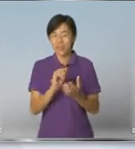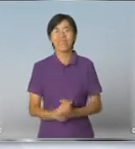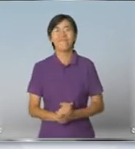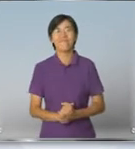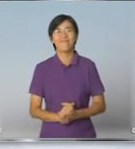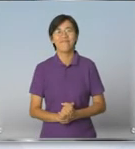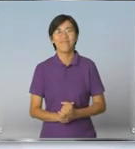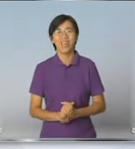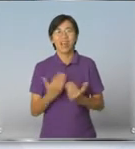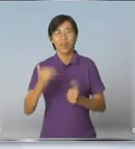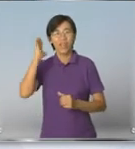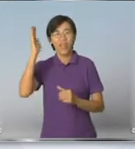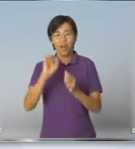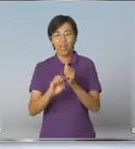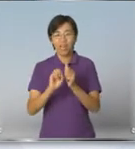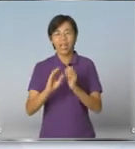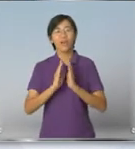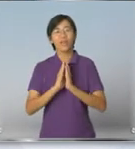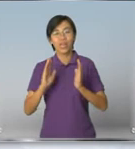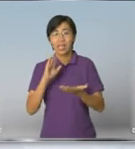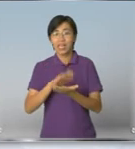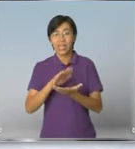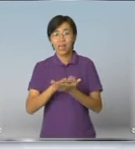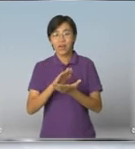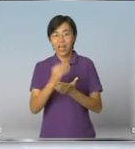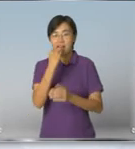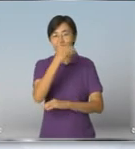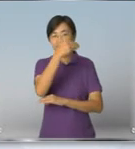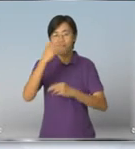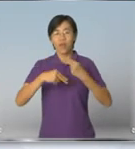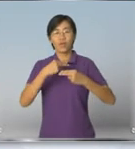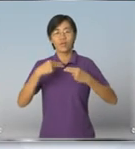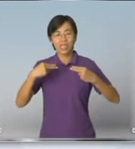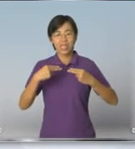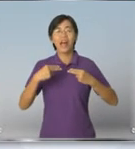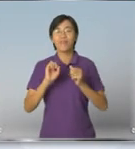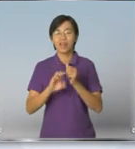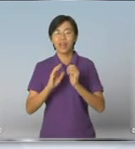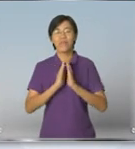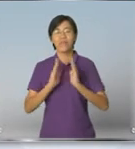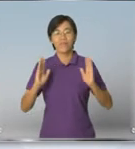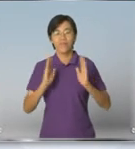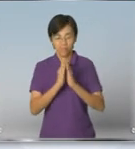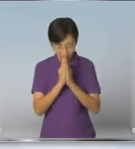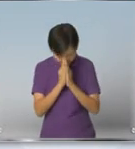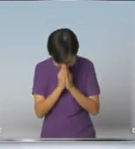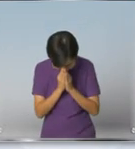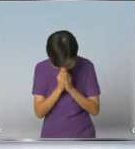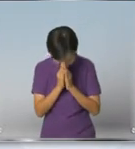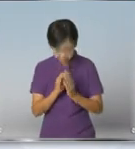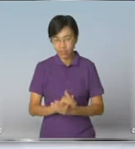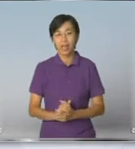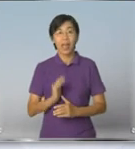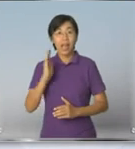คุณวิทยากรของเราครับอาจารย์ณัฐไทยจงเลิศธรรมจากโรงเรียนการอาหารนานาชาติสวนดุสิตขอบคุณมากครับในครั้